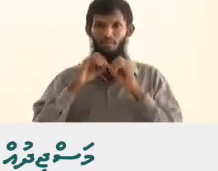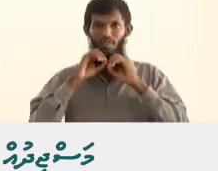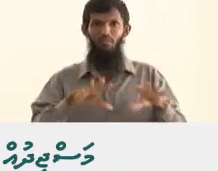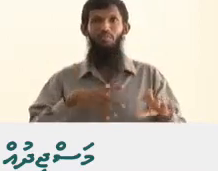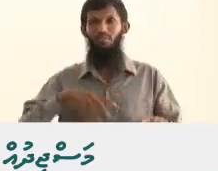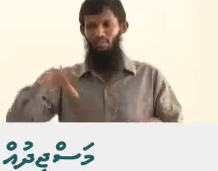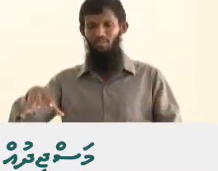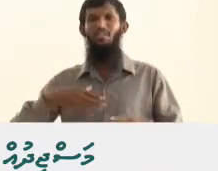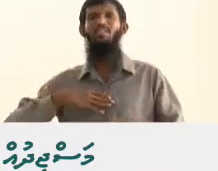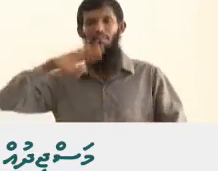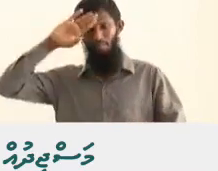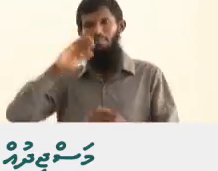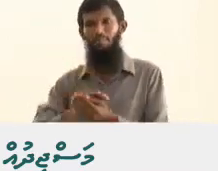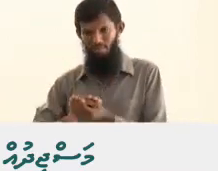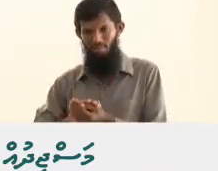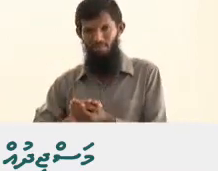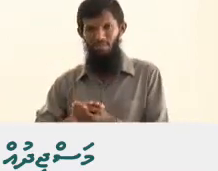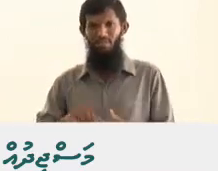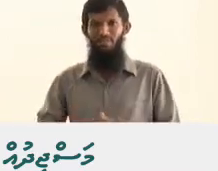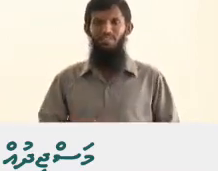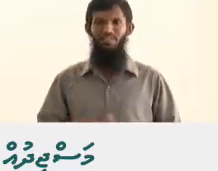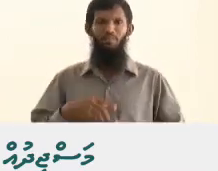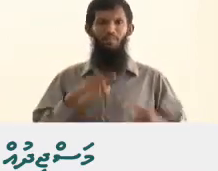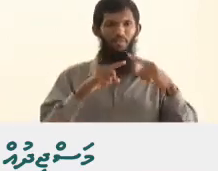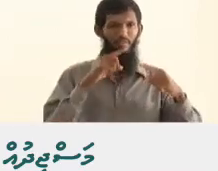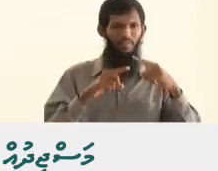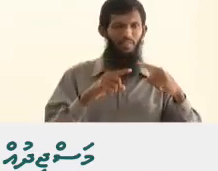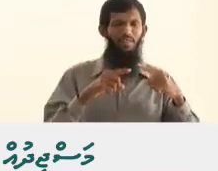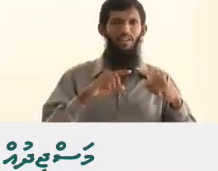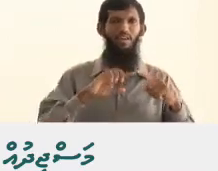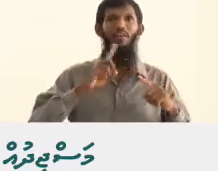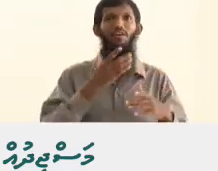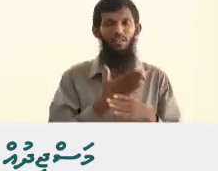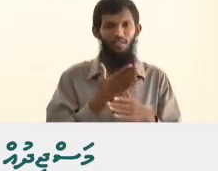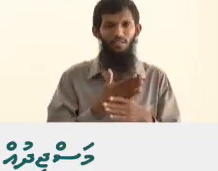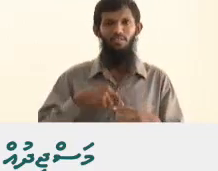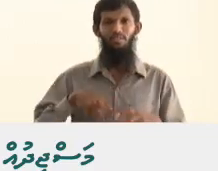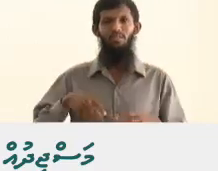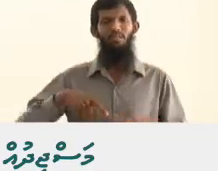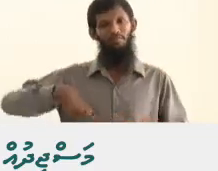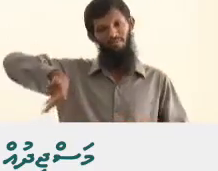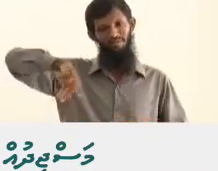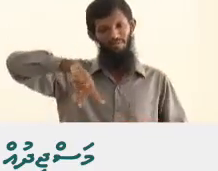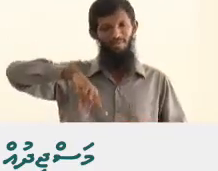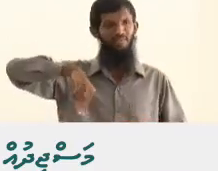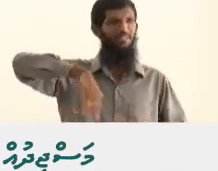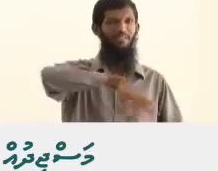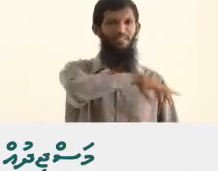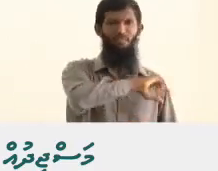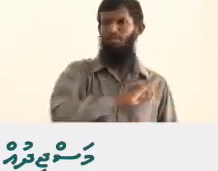devvi ehindu sahabina mashwara kurebu mafahu emburi wada gatuman umar gufanu